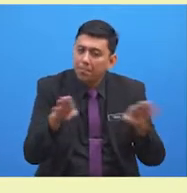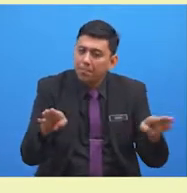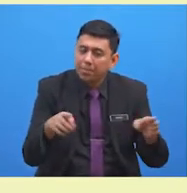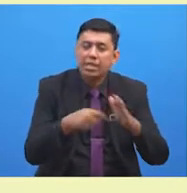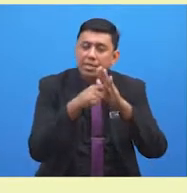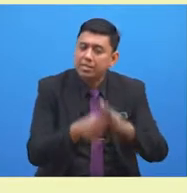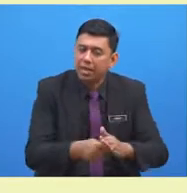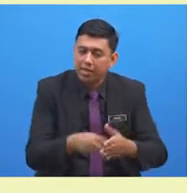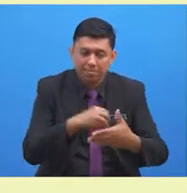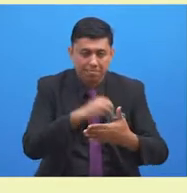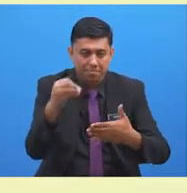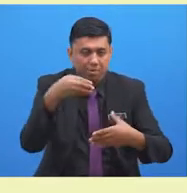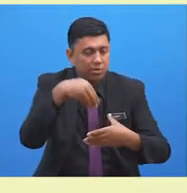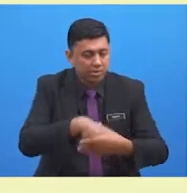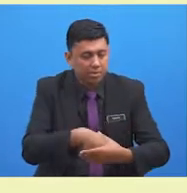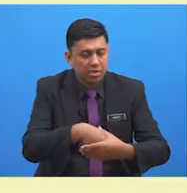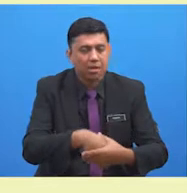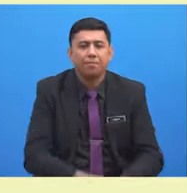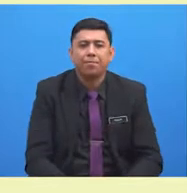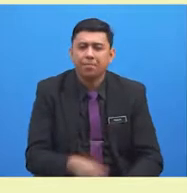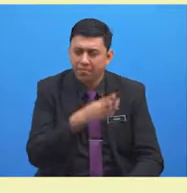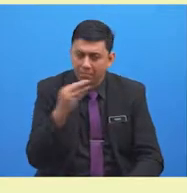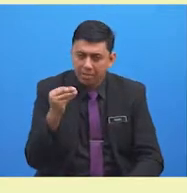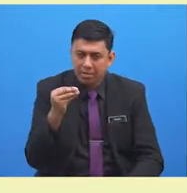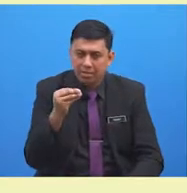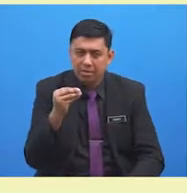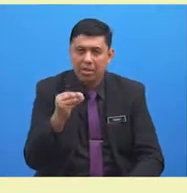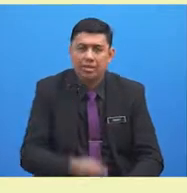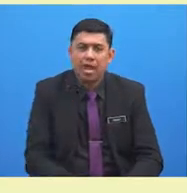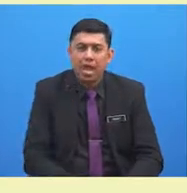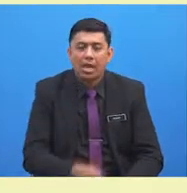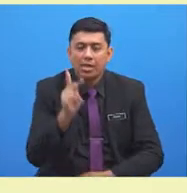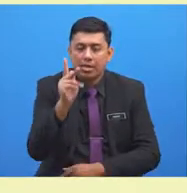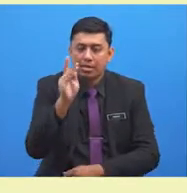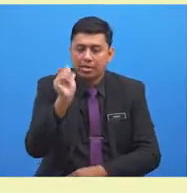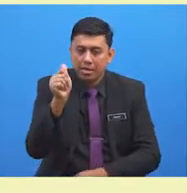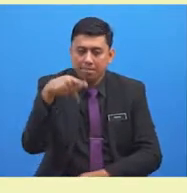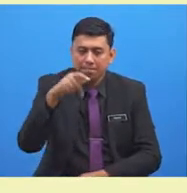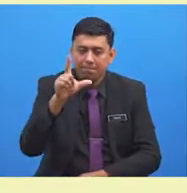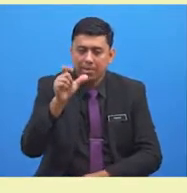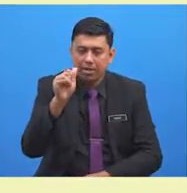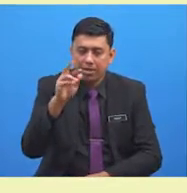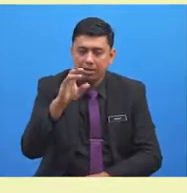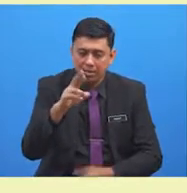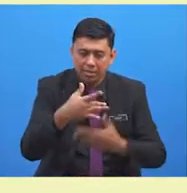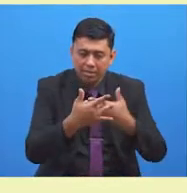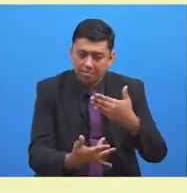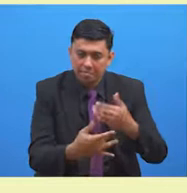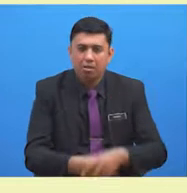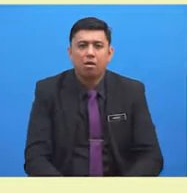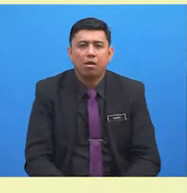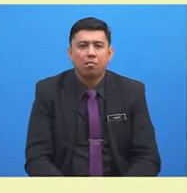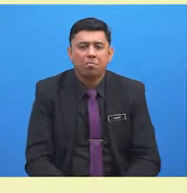perbezaan tekanan oksigen di dalam alveolus dan kapilari darah. Tekanan separa oksigen yang tinggi